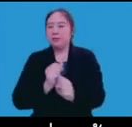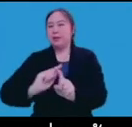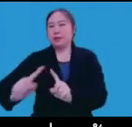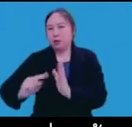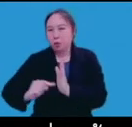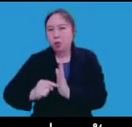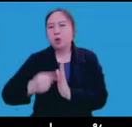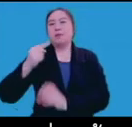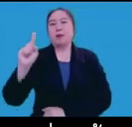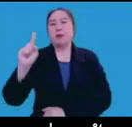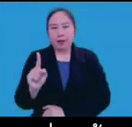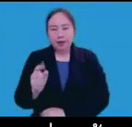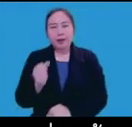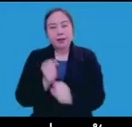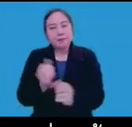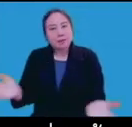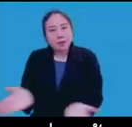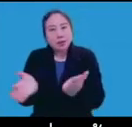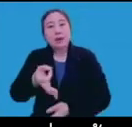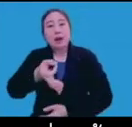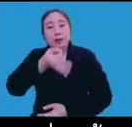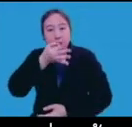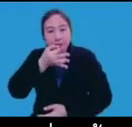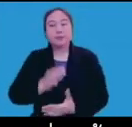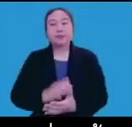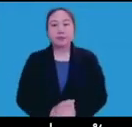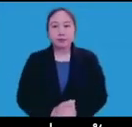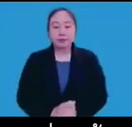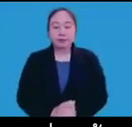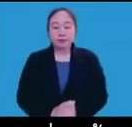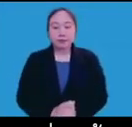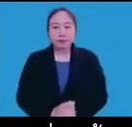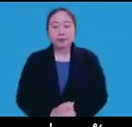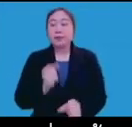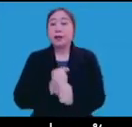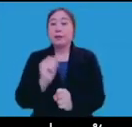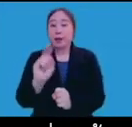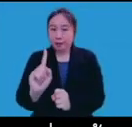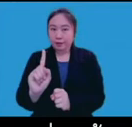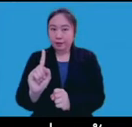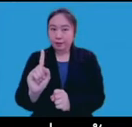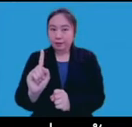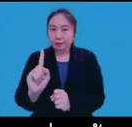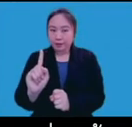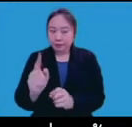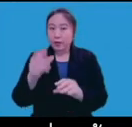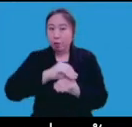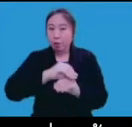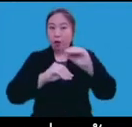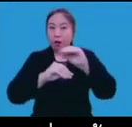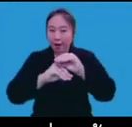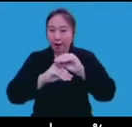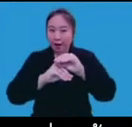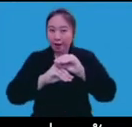ำตั้งแต่เรื่องของการสร้างอาชีพด้วยหลักสัมมาชีพนะคะโดยการผลิตโดยใช้โครง